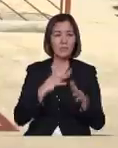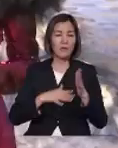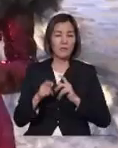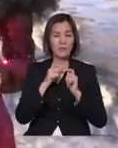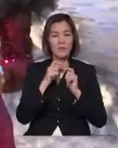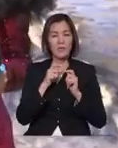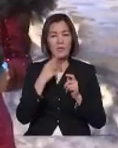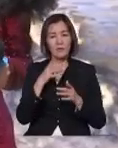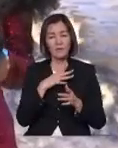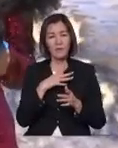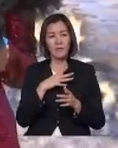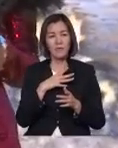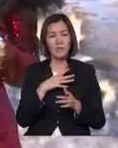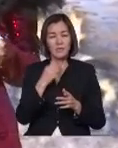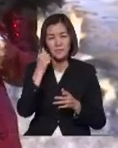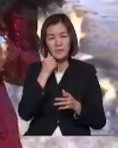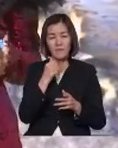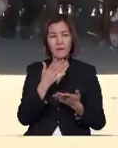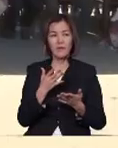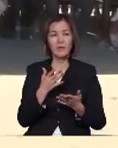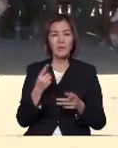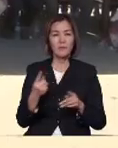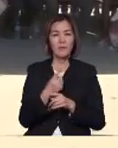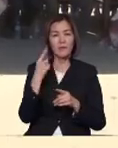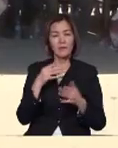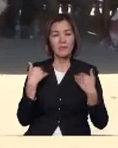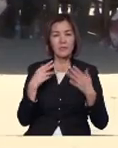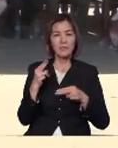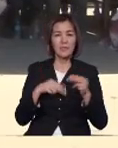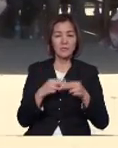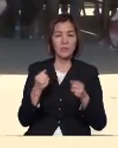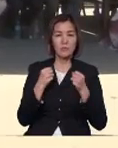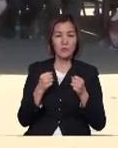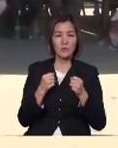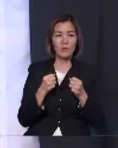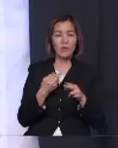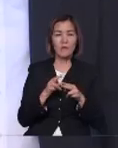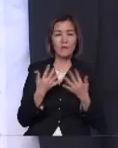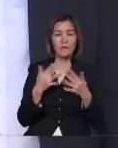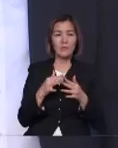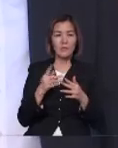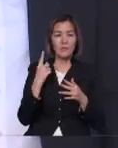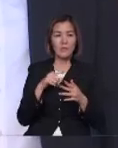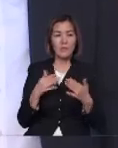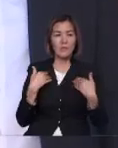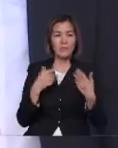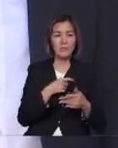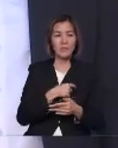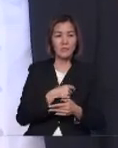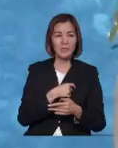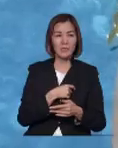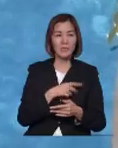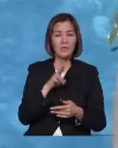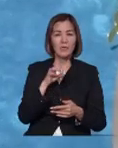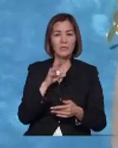Не скупились они и на слова благодарности. Напомним, первым инициативу строительства спорткомплекса в этом селе поднял заслуженный тренер Казахстана